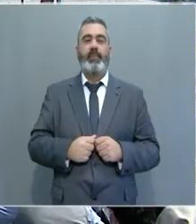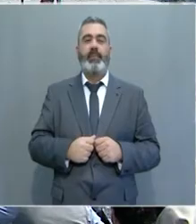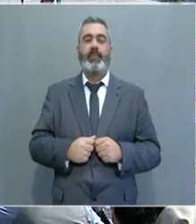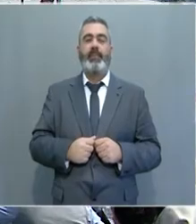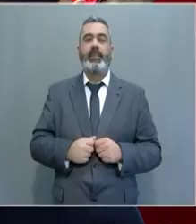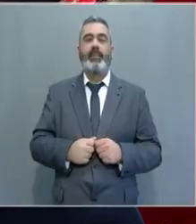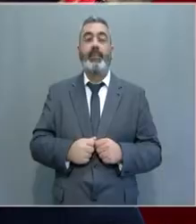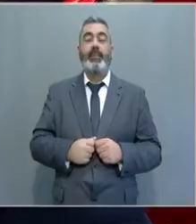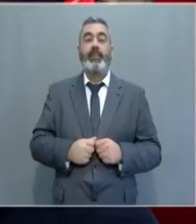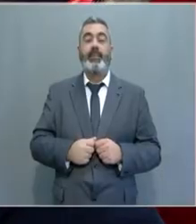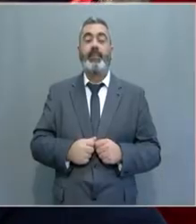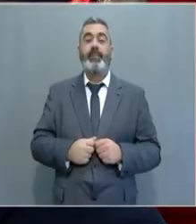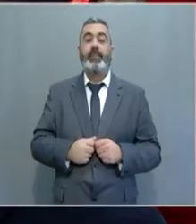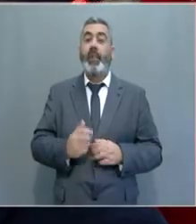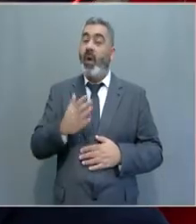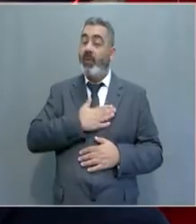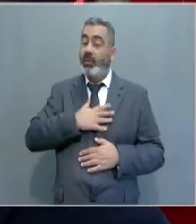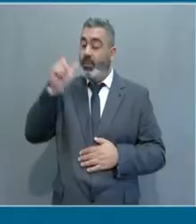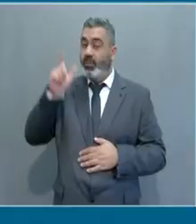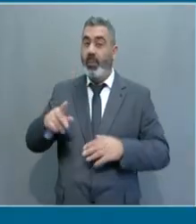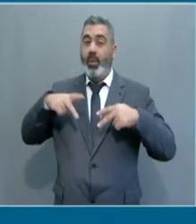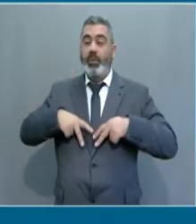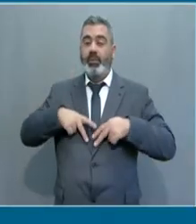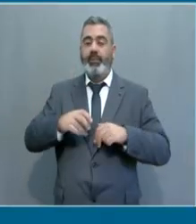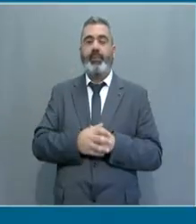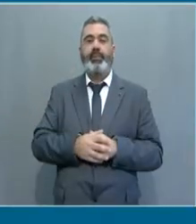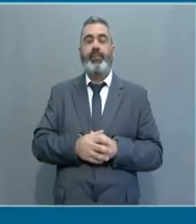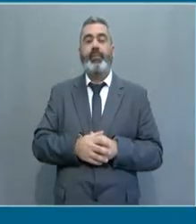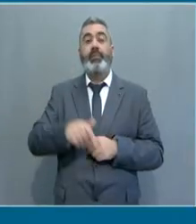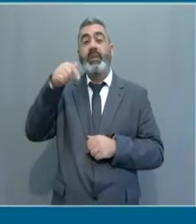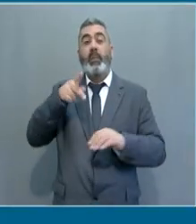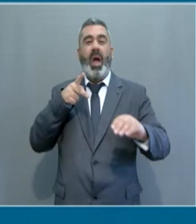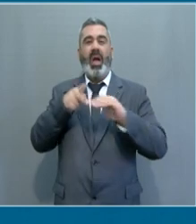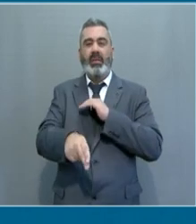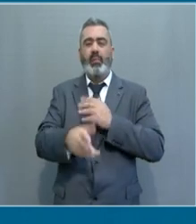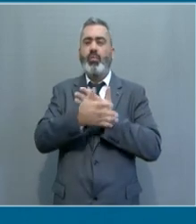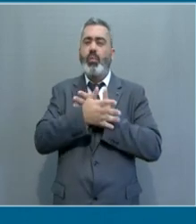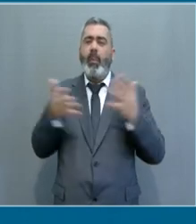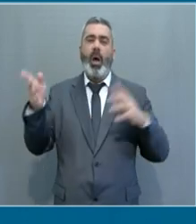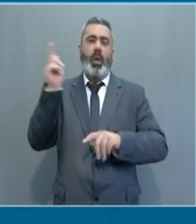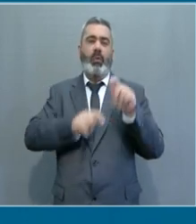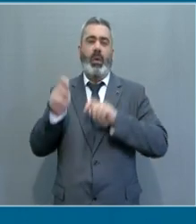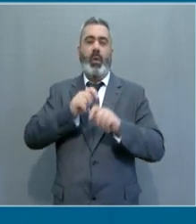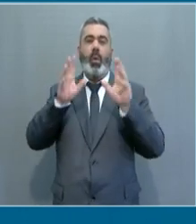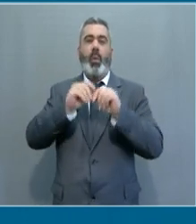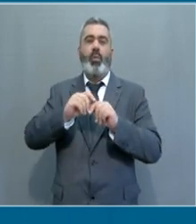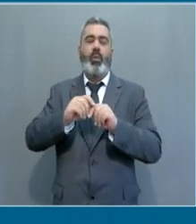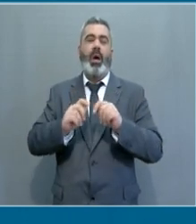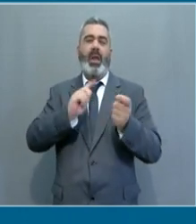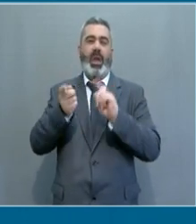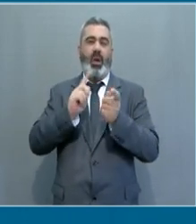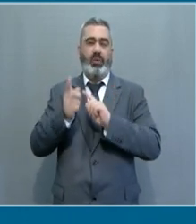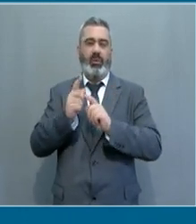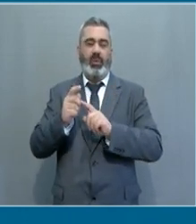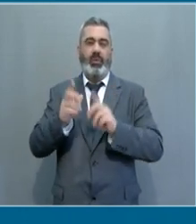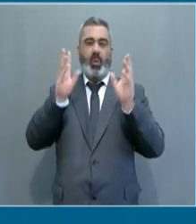Ευχαριστούμε θερμά, κύριε Υπουργέ. Με την παρουσία του, τιμά την τελετή εγγενείων του μεγαλύτερου έργου ανανεώσιμων πηγών ενέργειας, ο